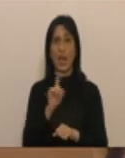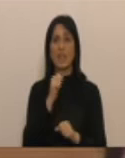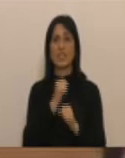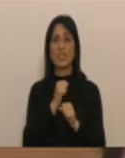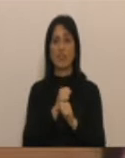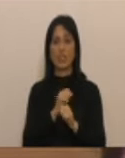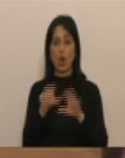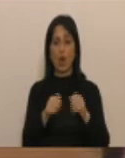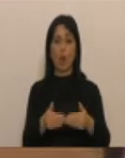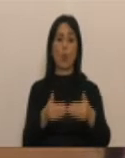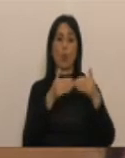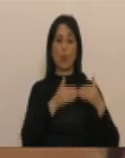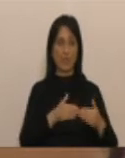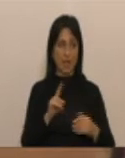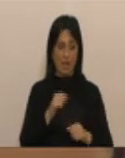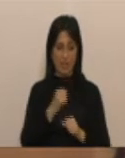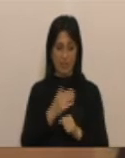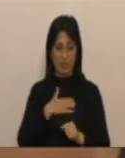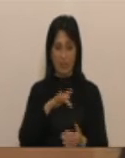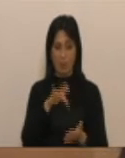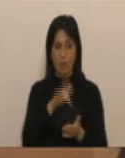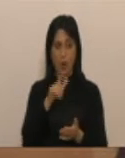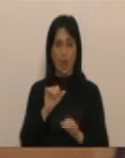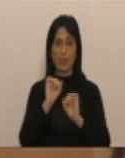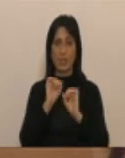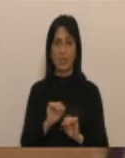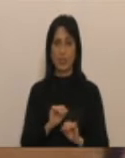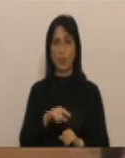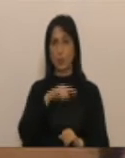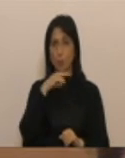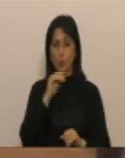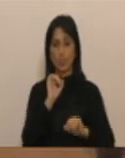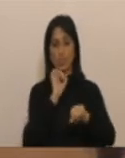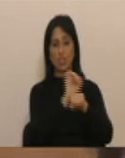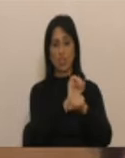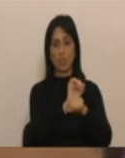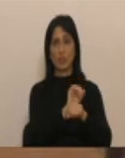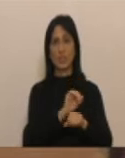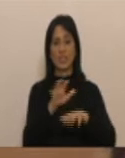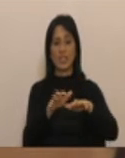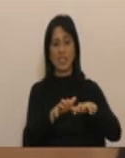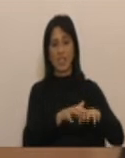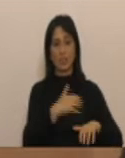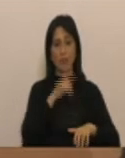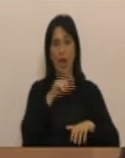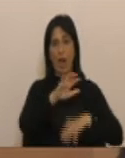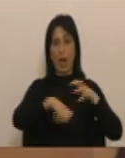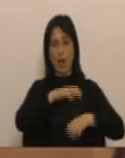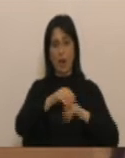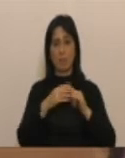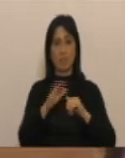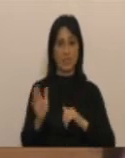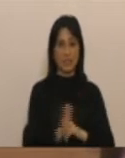აკეთებთ დეოკუპაციისთვის, რას აკეთებთ ჩვენი მოქალაქების დასაცავად და რუსეთის შესაჩერებლად, რომელიც იტაცებს ჩვენს ხალხს და ჩვენს